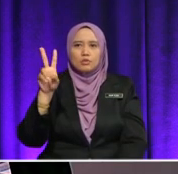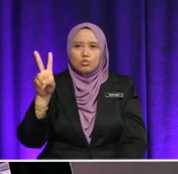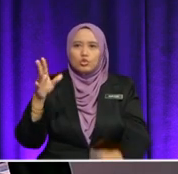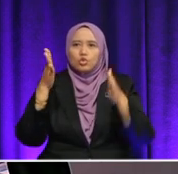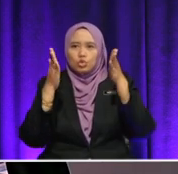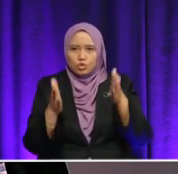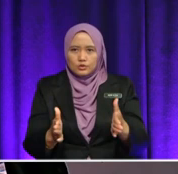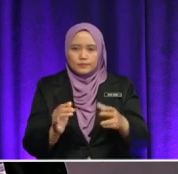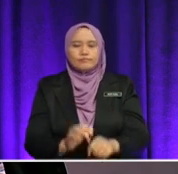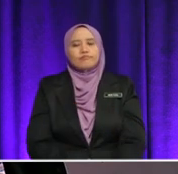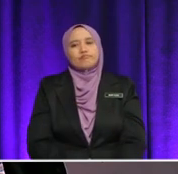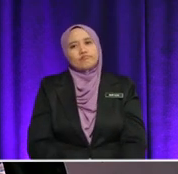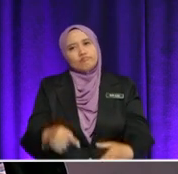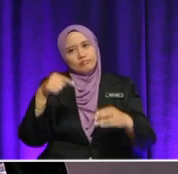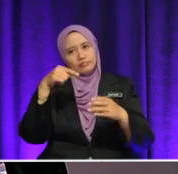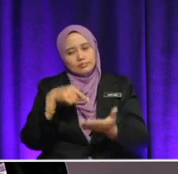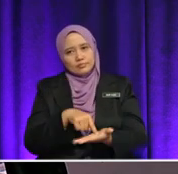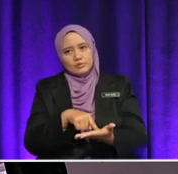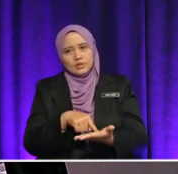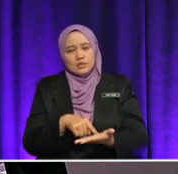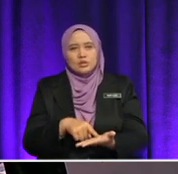bilangan ini adalah bilangan